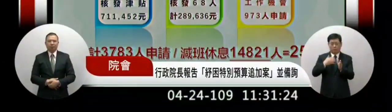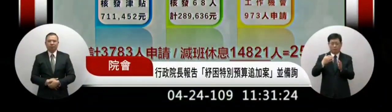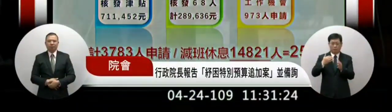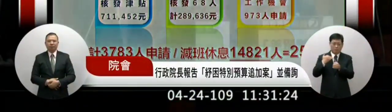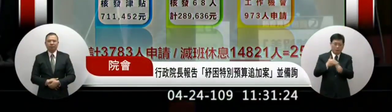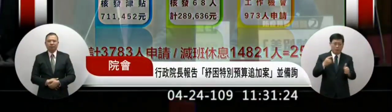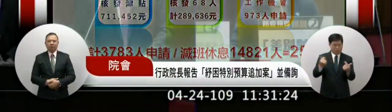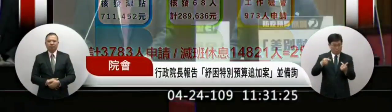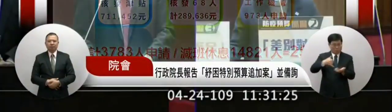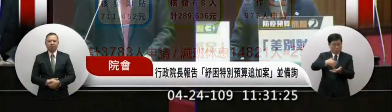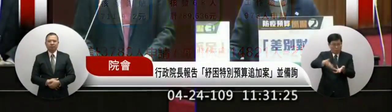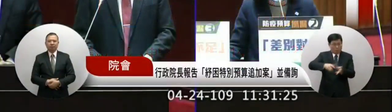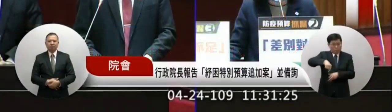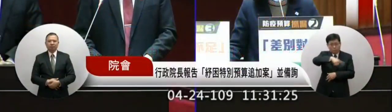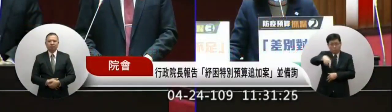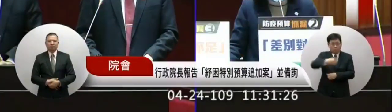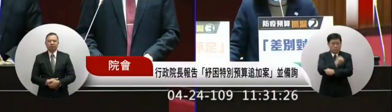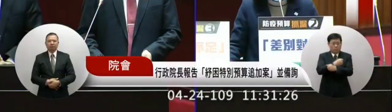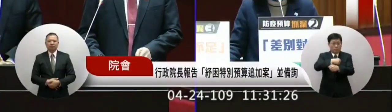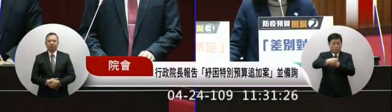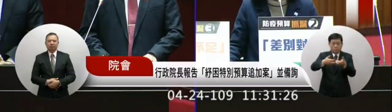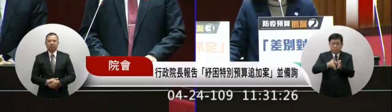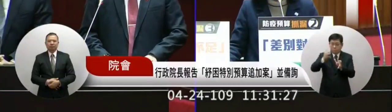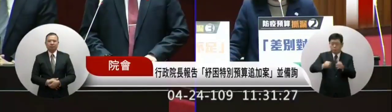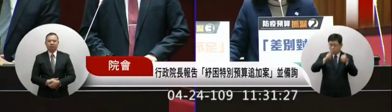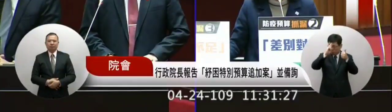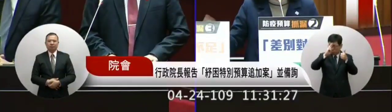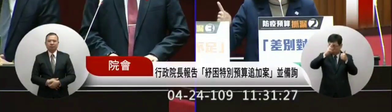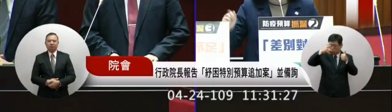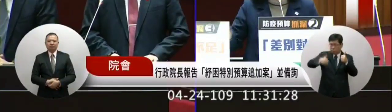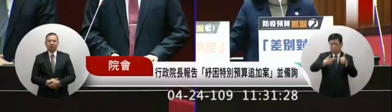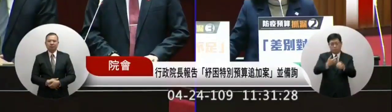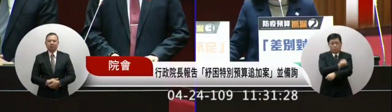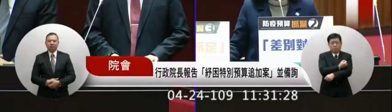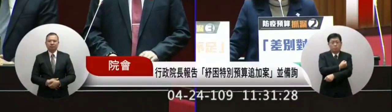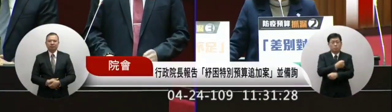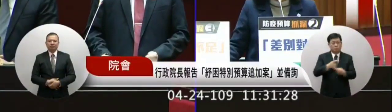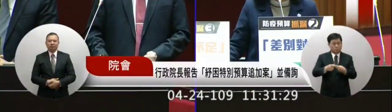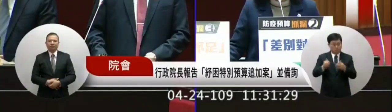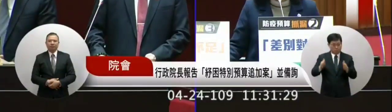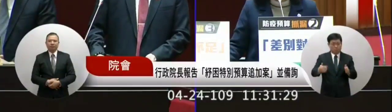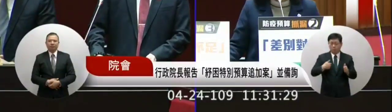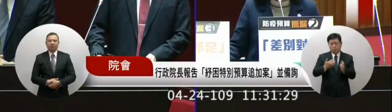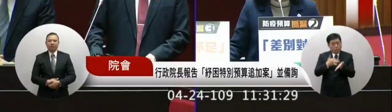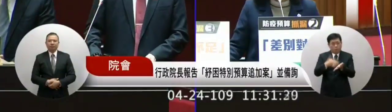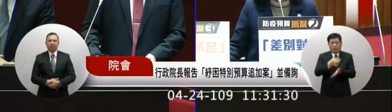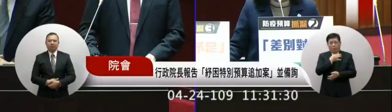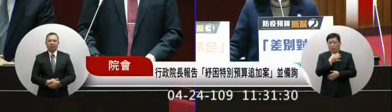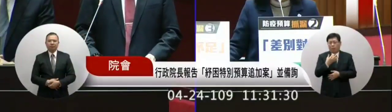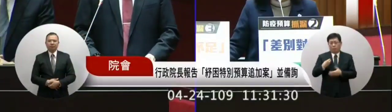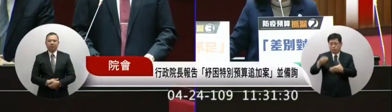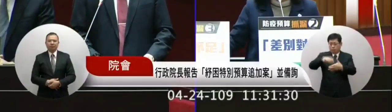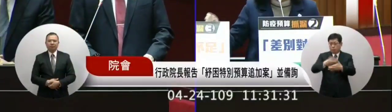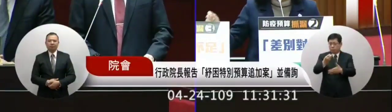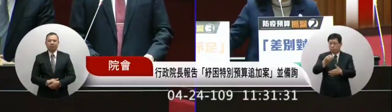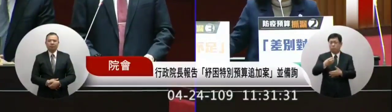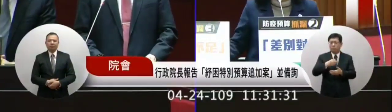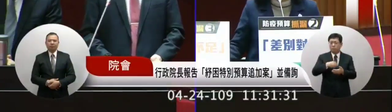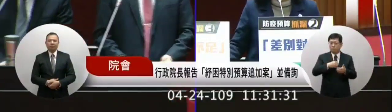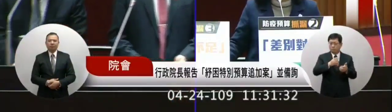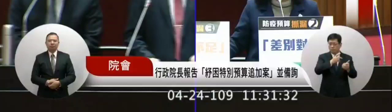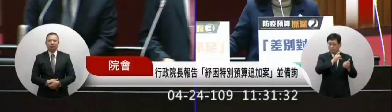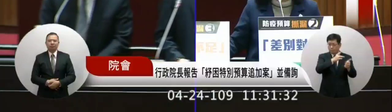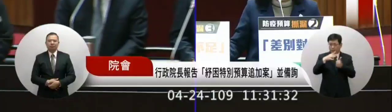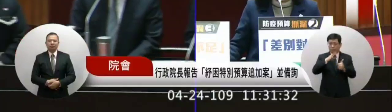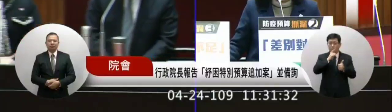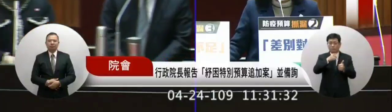的弱势。好，这部分劳动部长，我想徐部长也非常的辛苦。第一阶段我们是没有预算在特别预算中，所以用动用